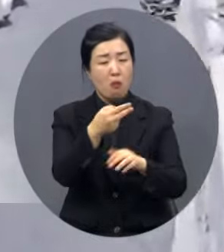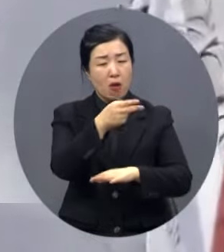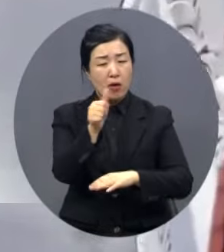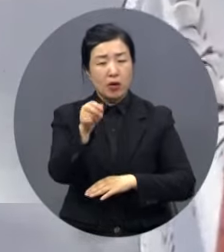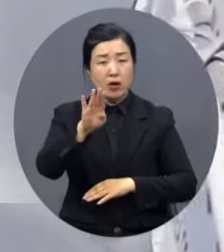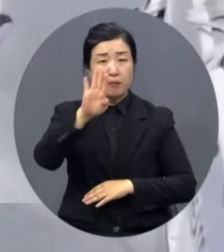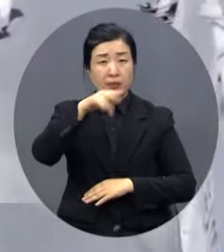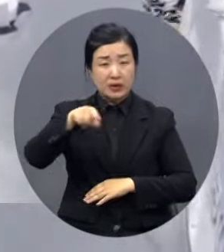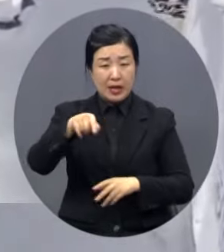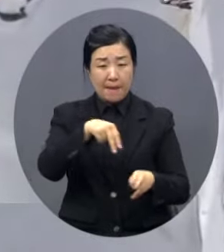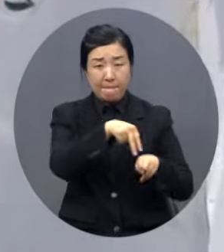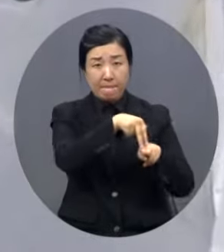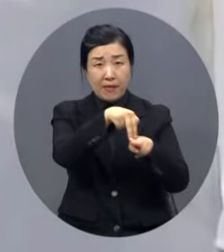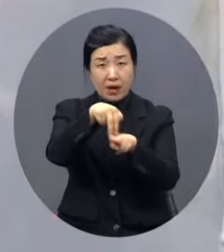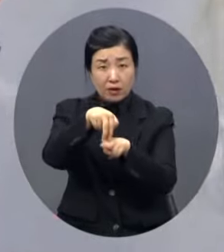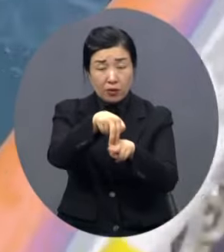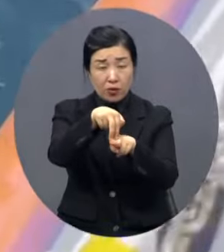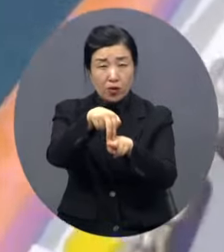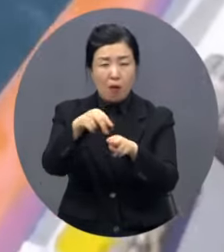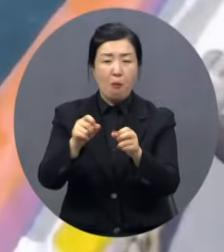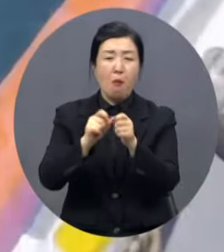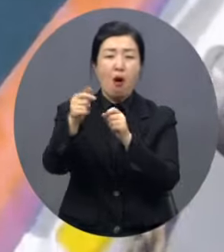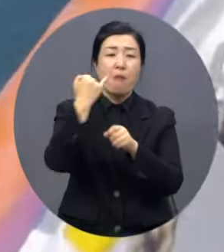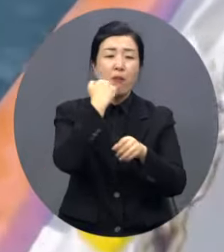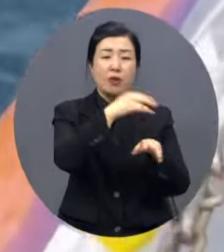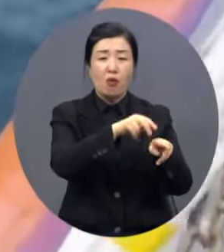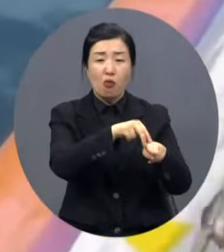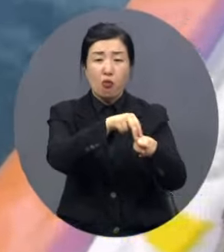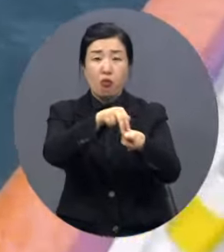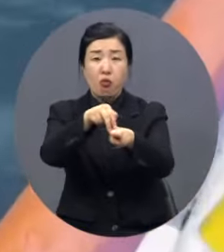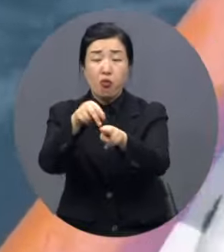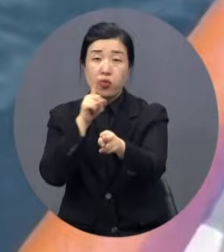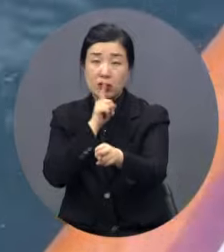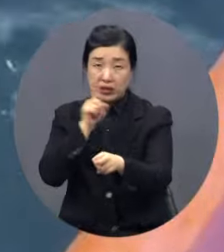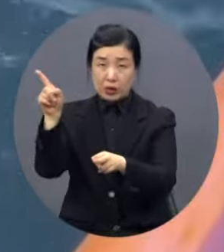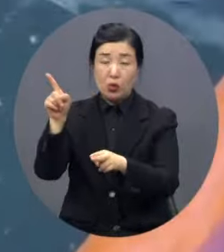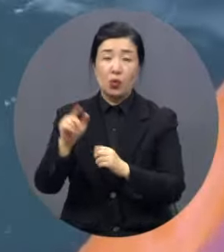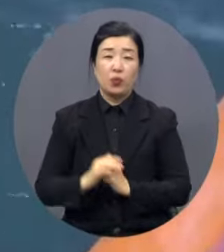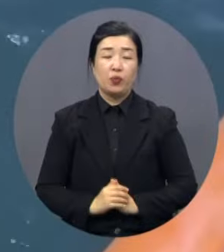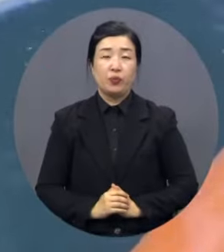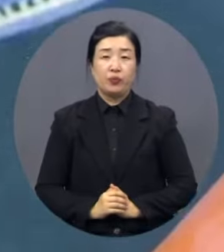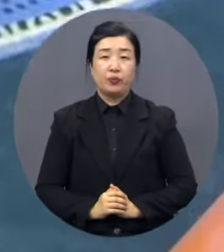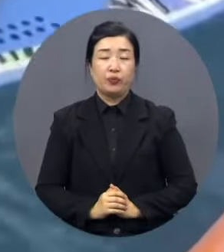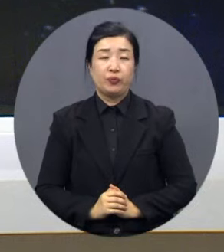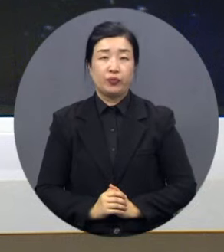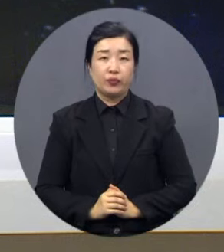사람을 태운 패들 보드가 먼 바다로 떠밀려 간다는 신고가 들어왔습니다